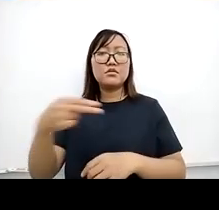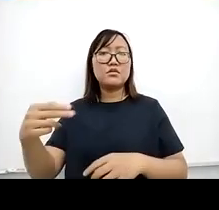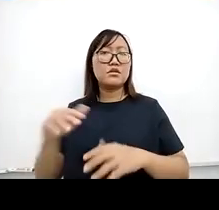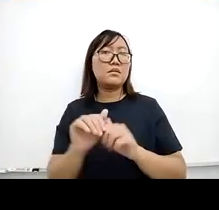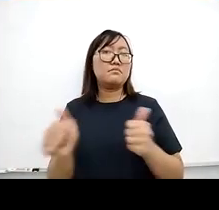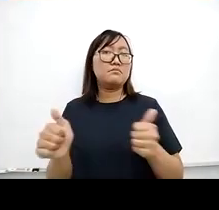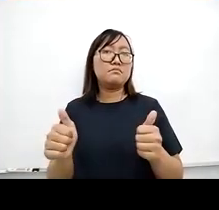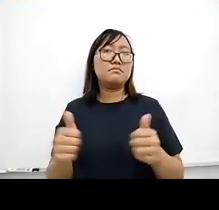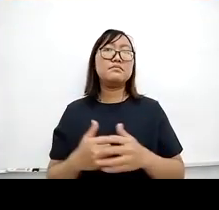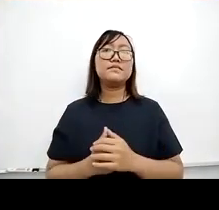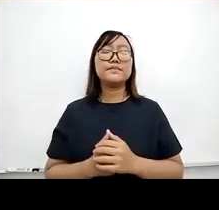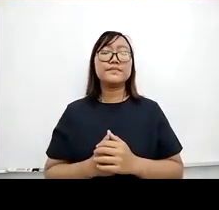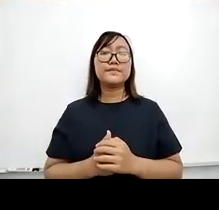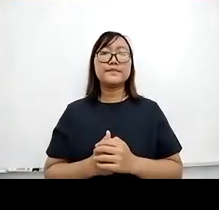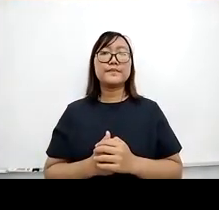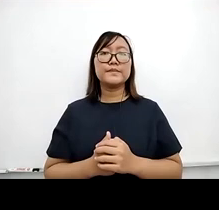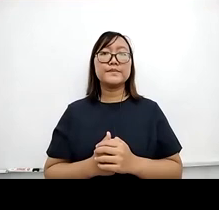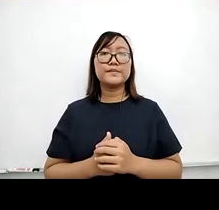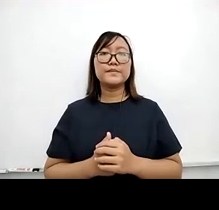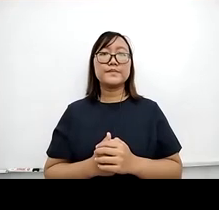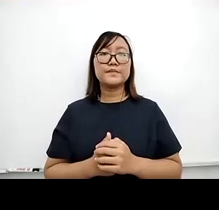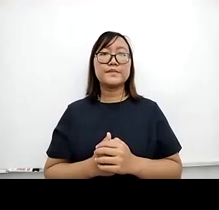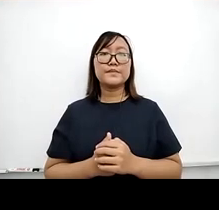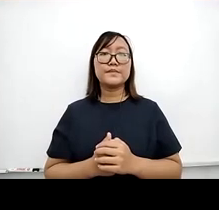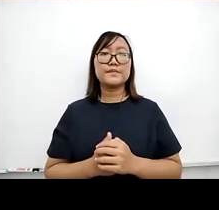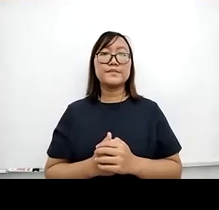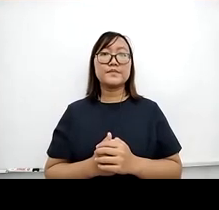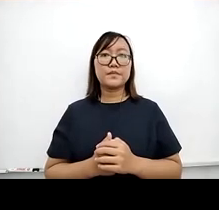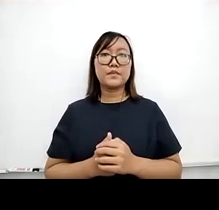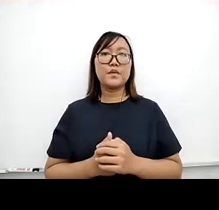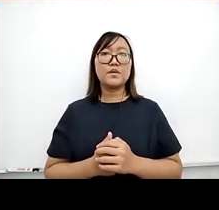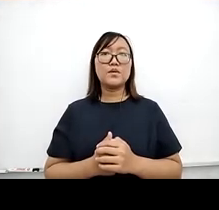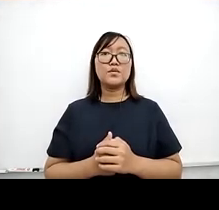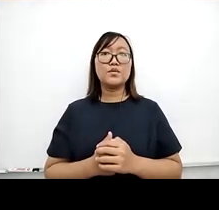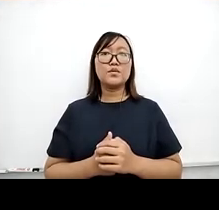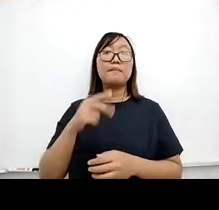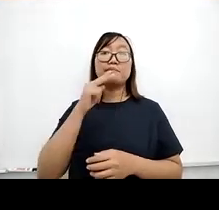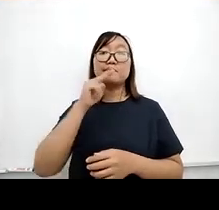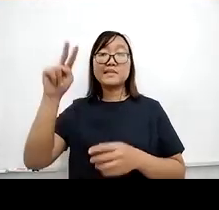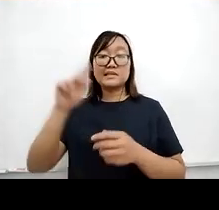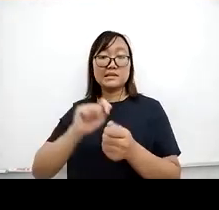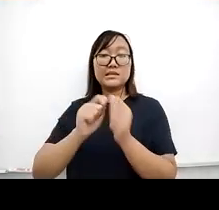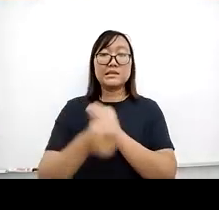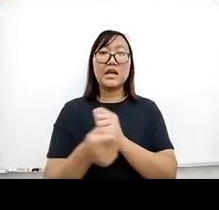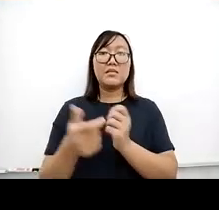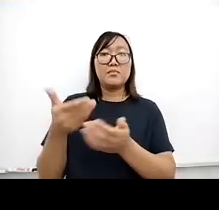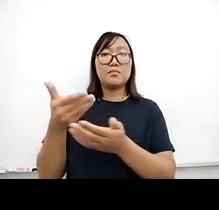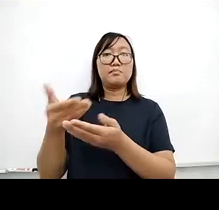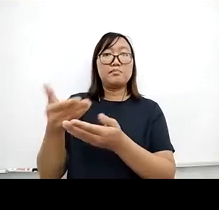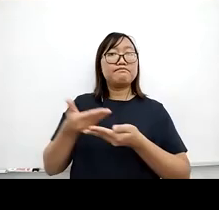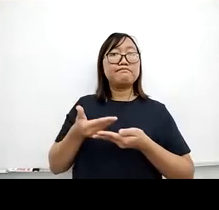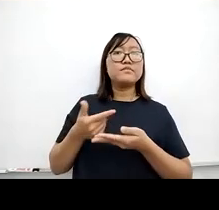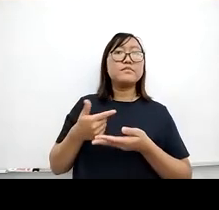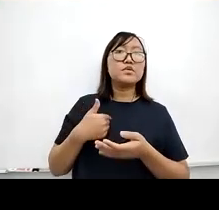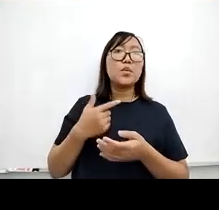kemudian menjawab permintaan dari discern terkait dengan strategi dan dinamika pelaksanaan program